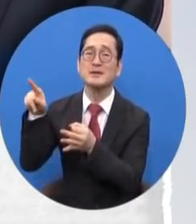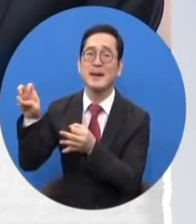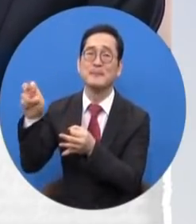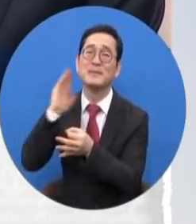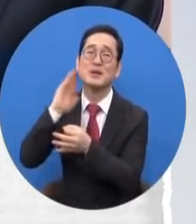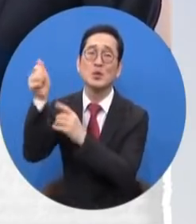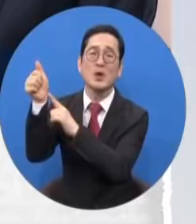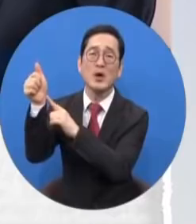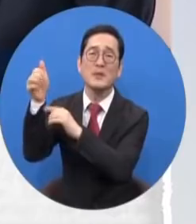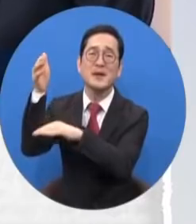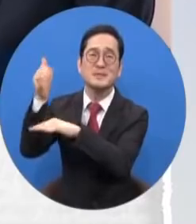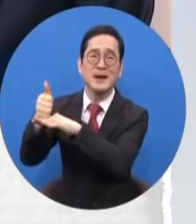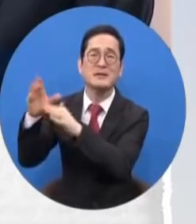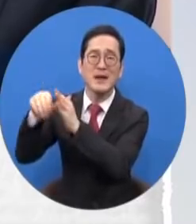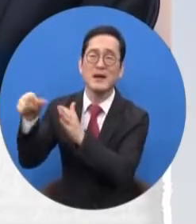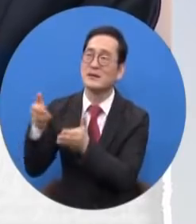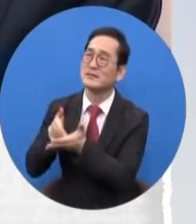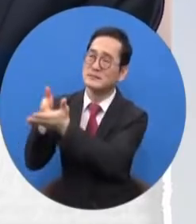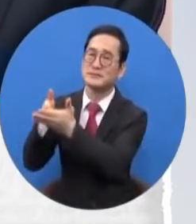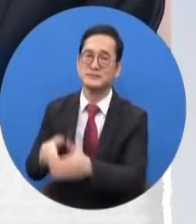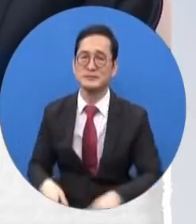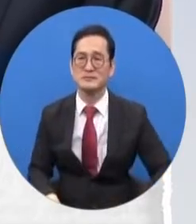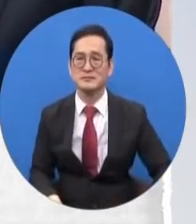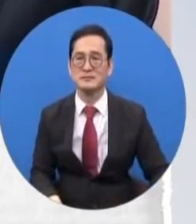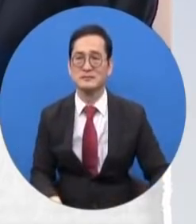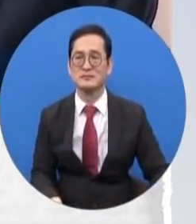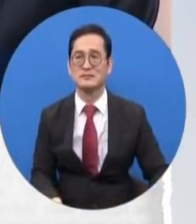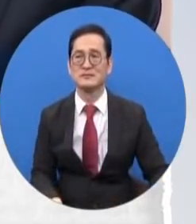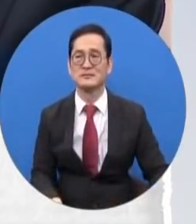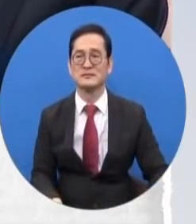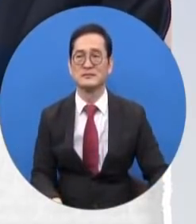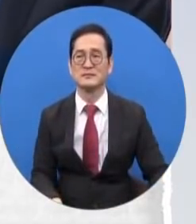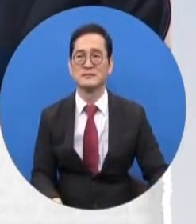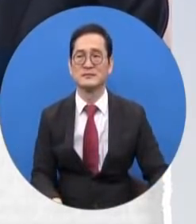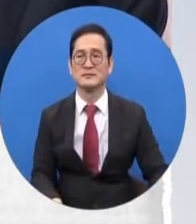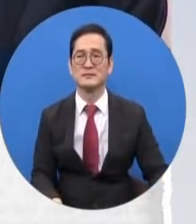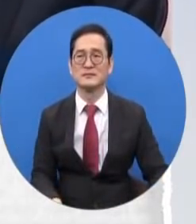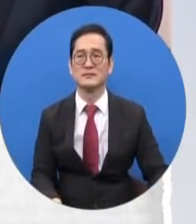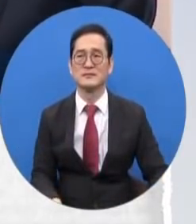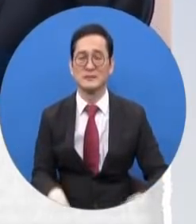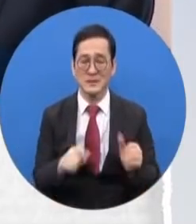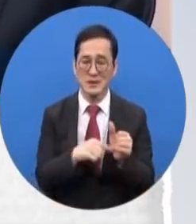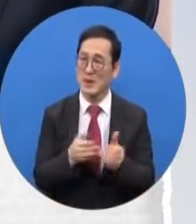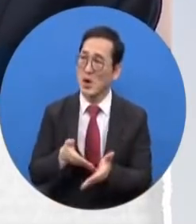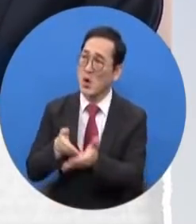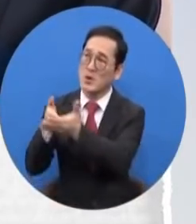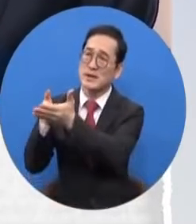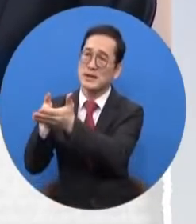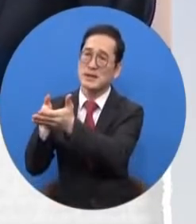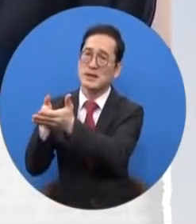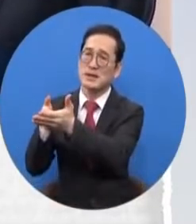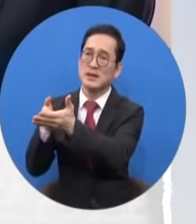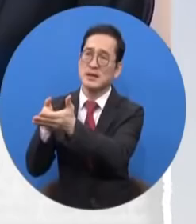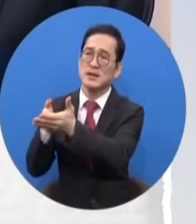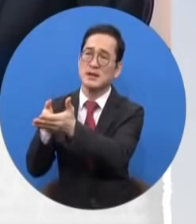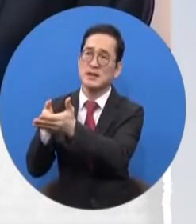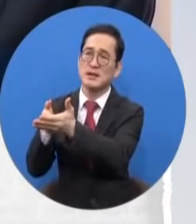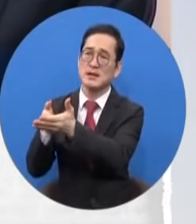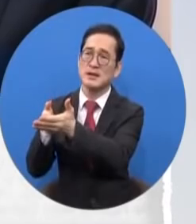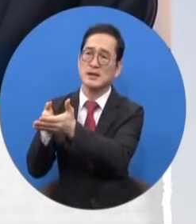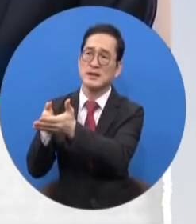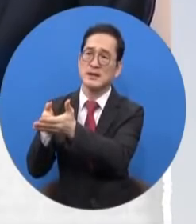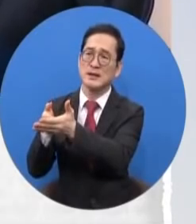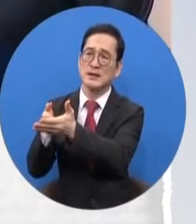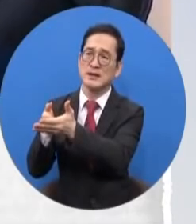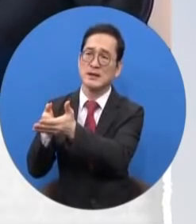만약에 지금 민주당이 집권 세력 아닙니까? 집권 세력은 김대중 당선인이 왜 건의했는가를 고민하는 게 아니라 그걸 왜 김영삼